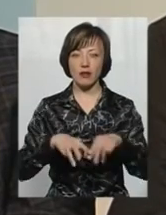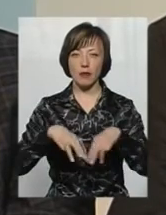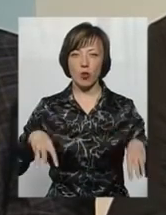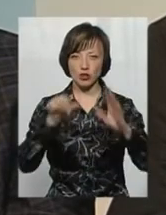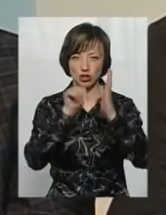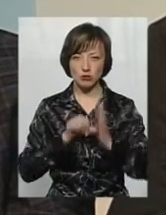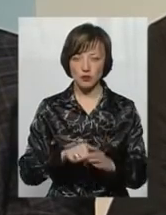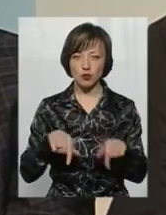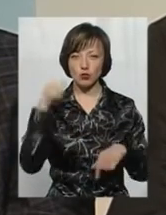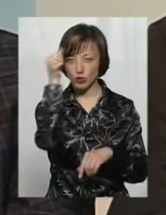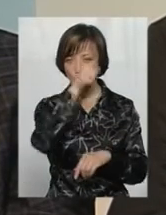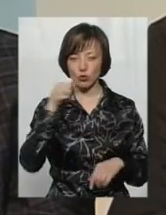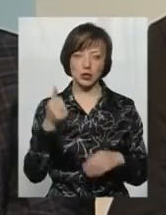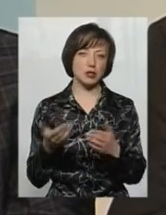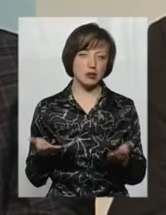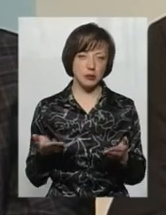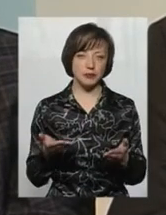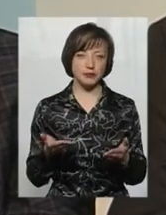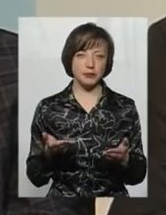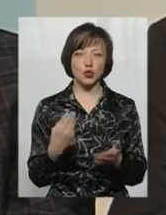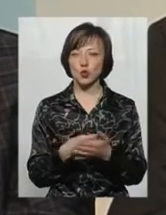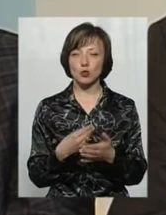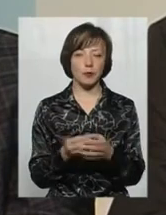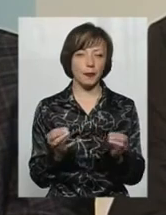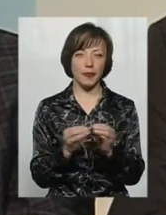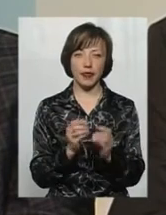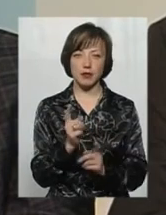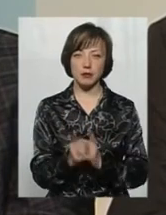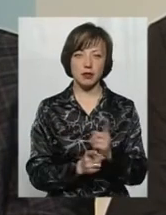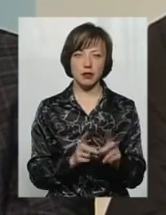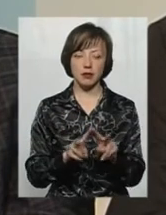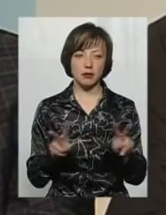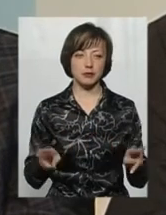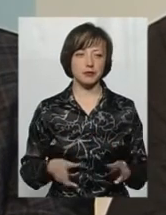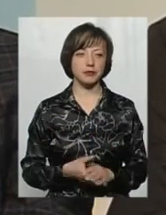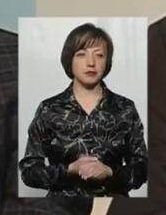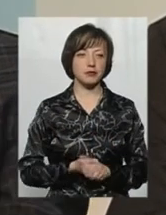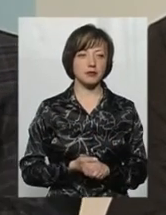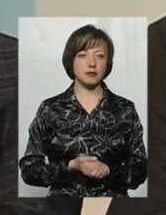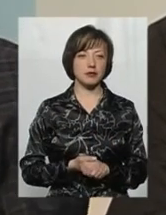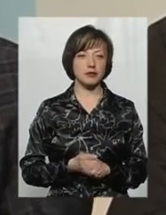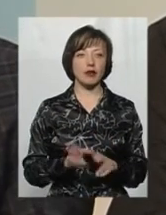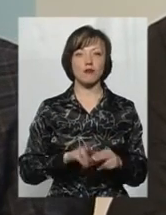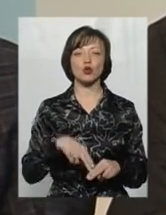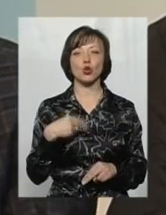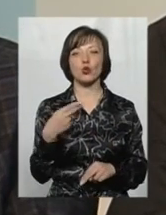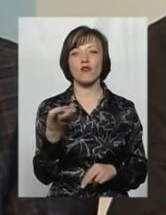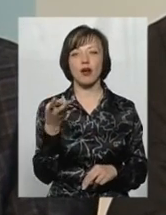півроку. В цьому році, в принципі, ну, сума не змінилася. В таких самих обсягах проводиться